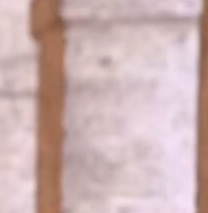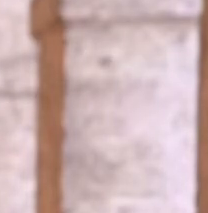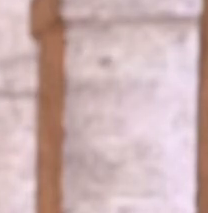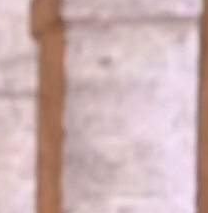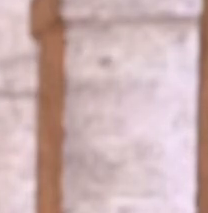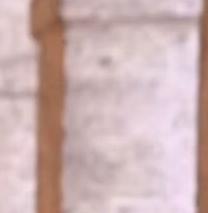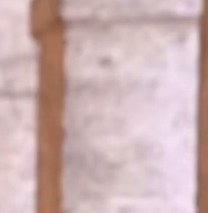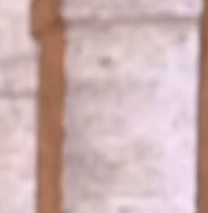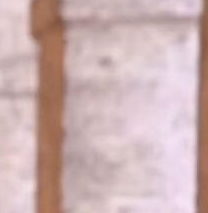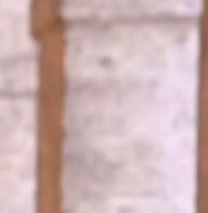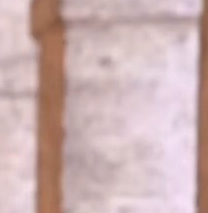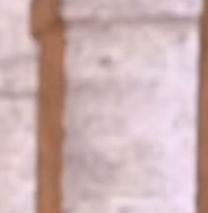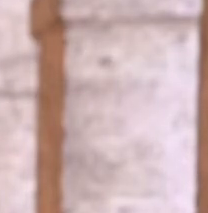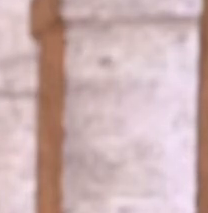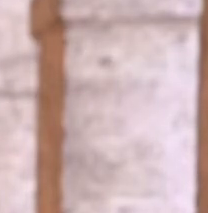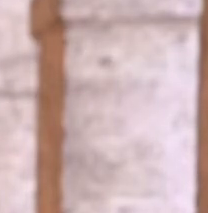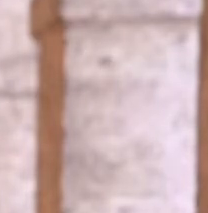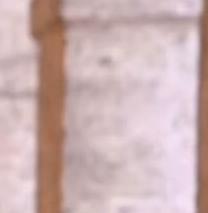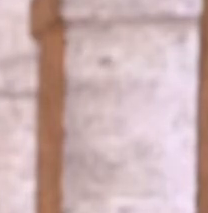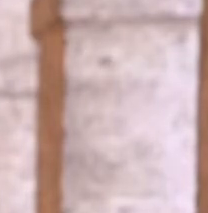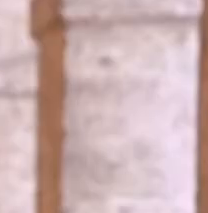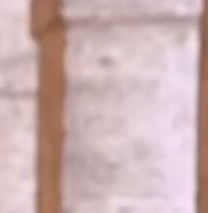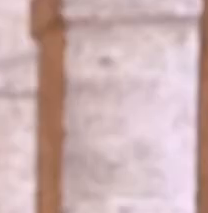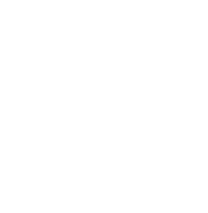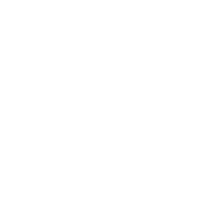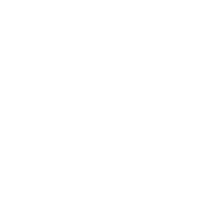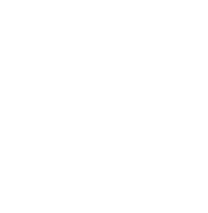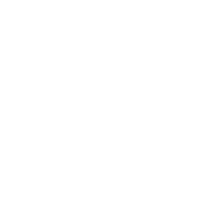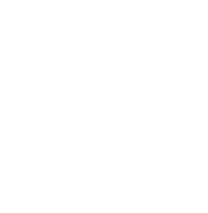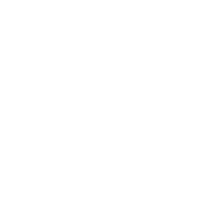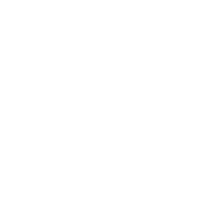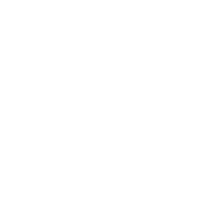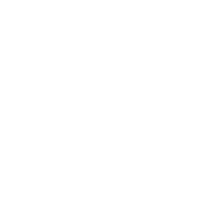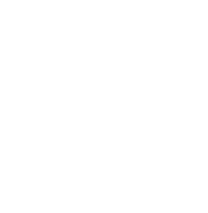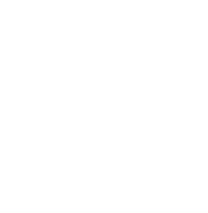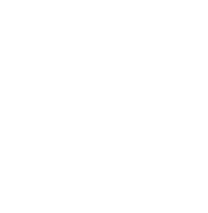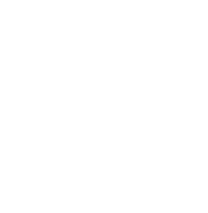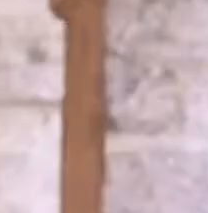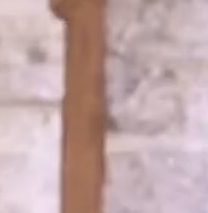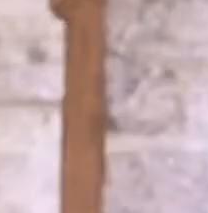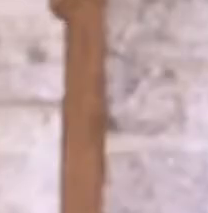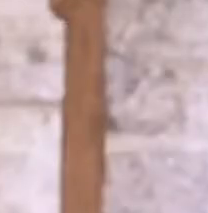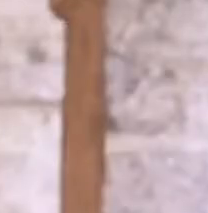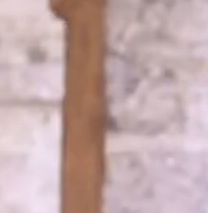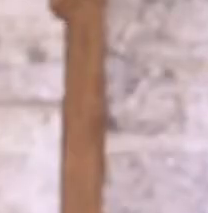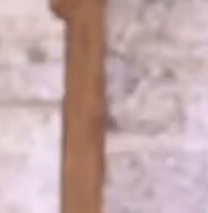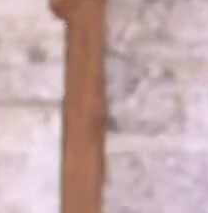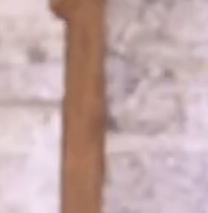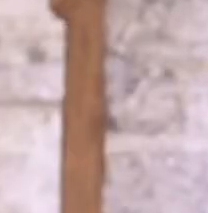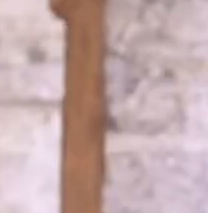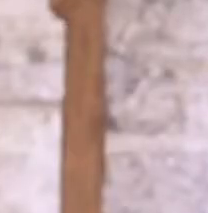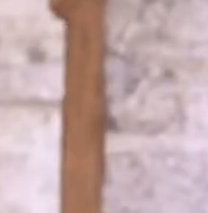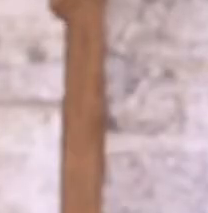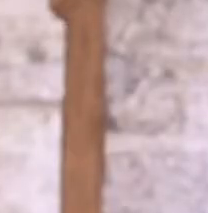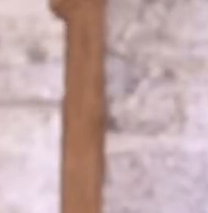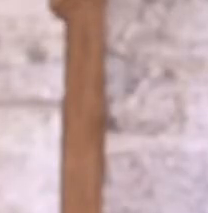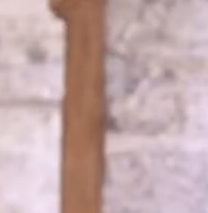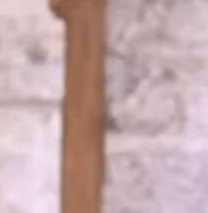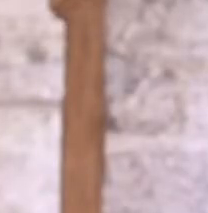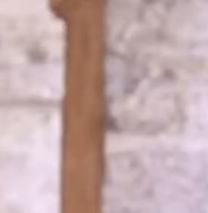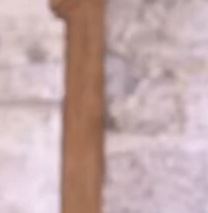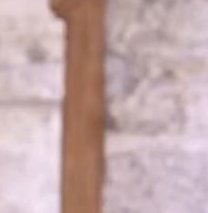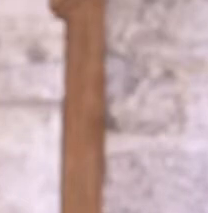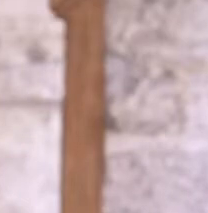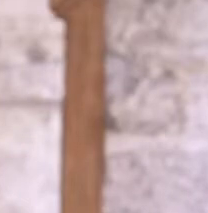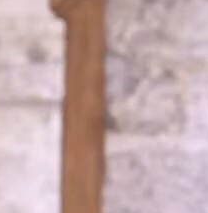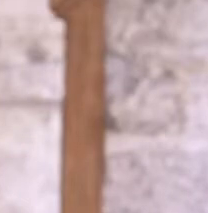crise d'aujourd'hui, les crises d'aujourd'hui, devraient être très éclairants. Donc l'image qu'on pourrait donner, c'est celui de l'homme qui cherche